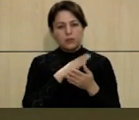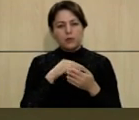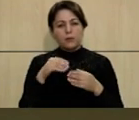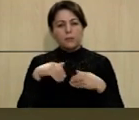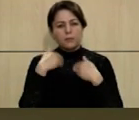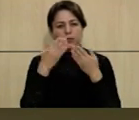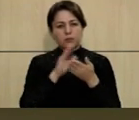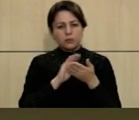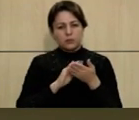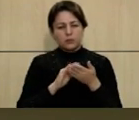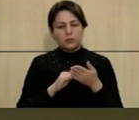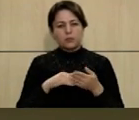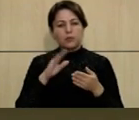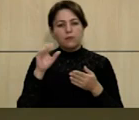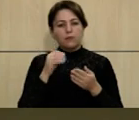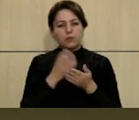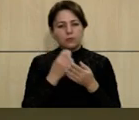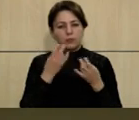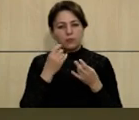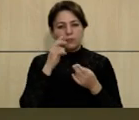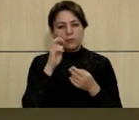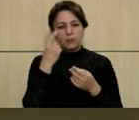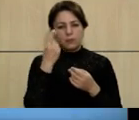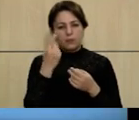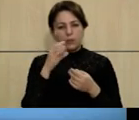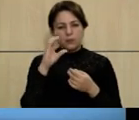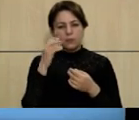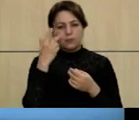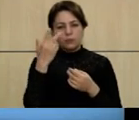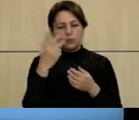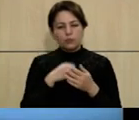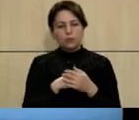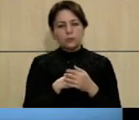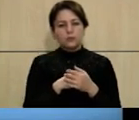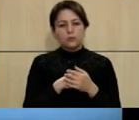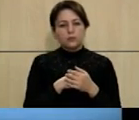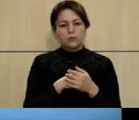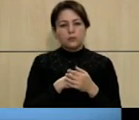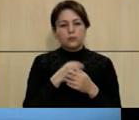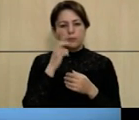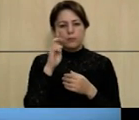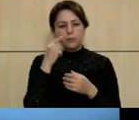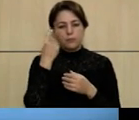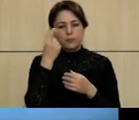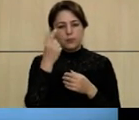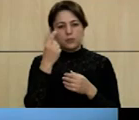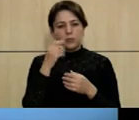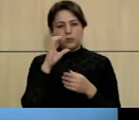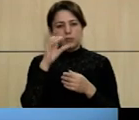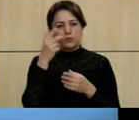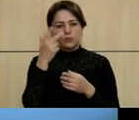berilishini yozdik va biz topishimiz kerak B1 C3. Demak, B1